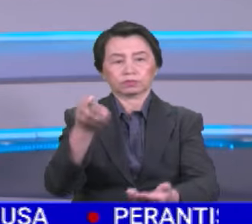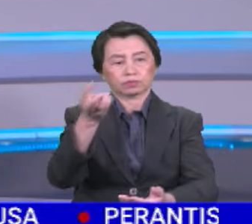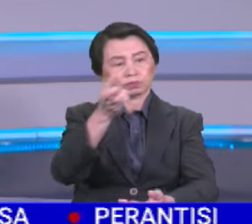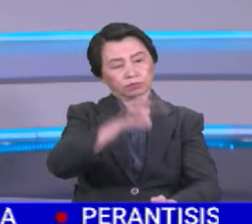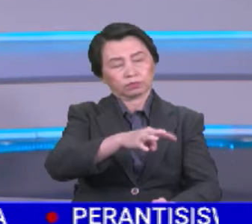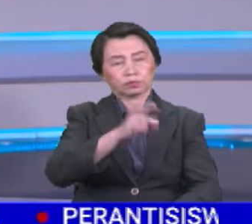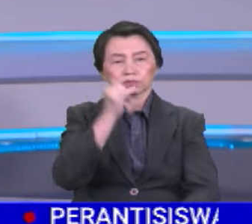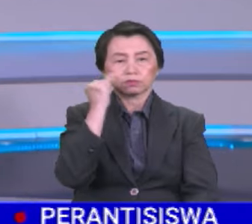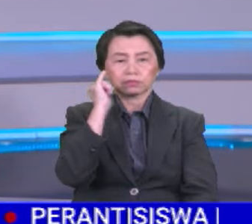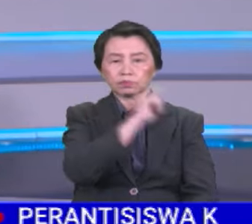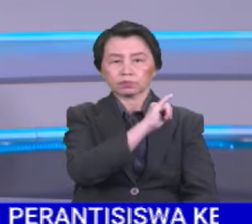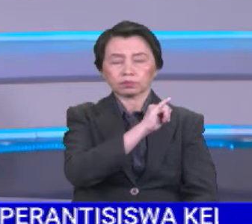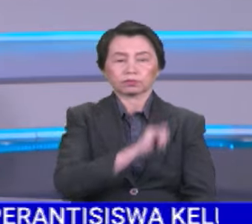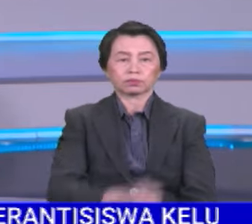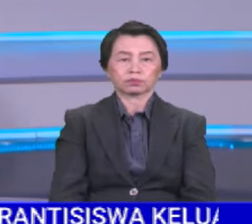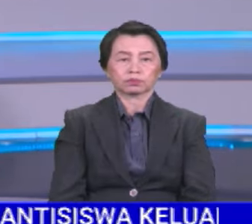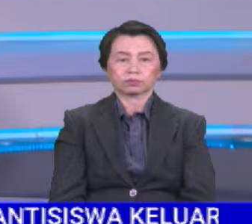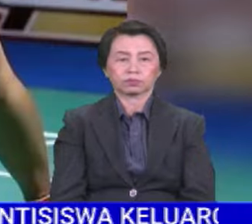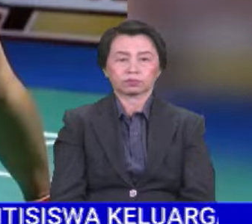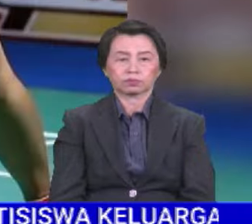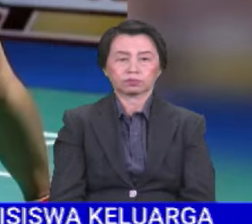Israel dengan Twitter